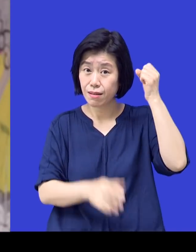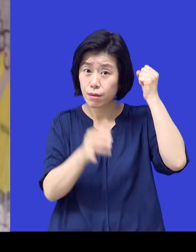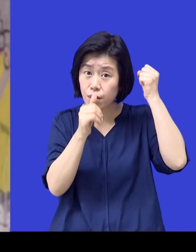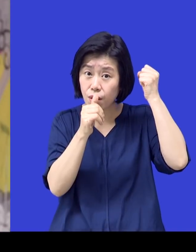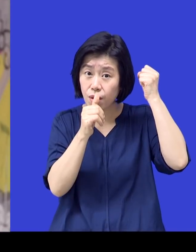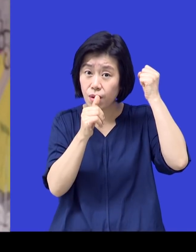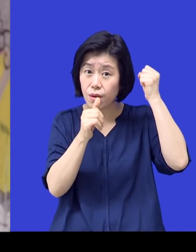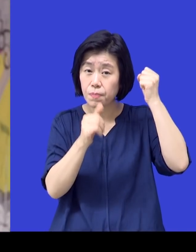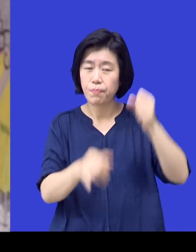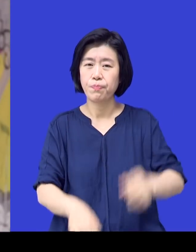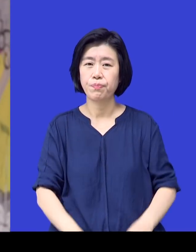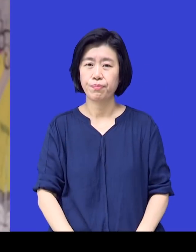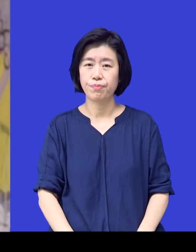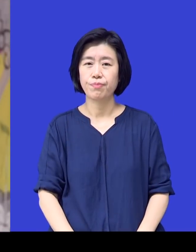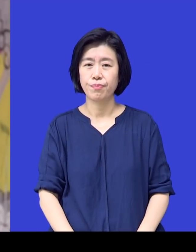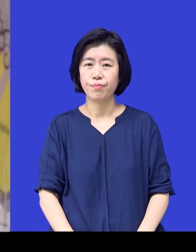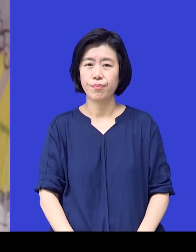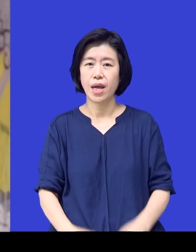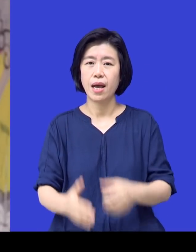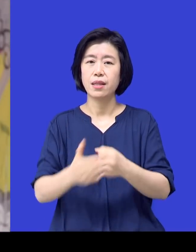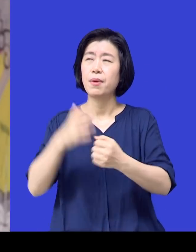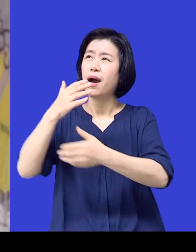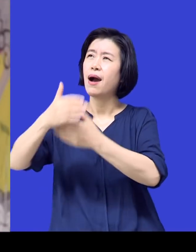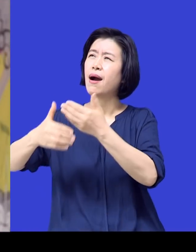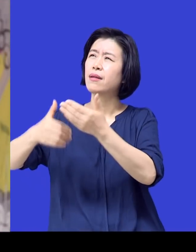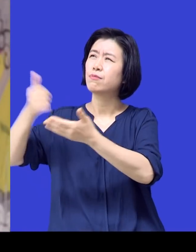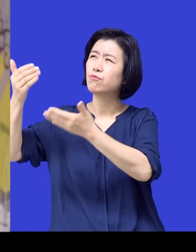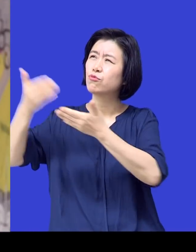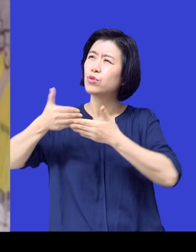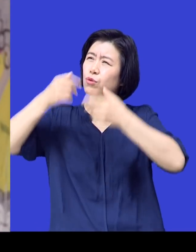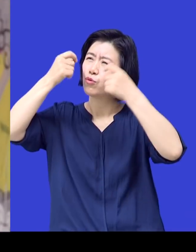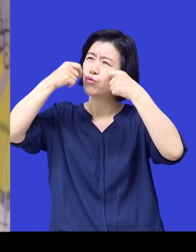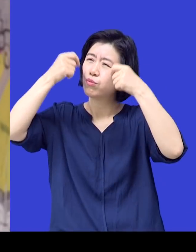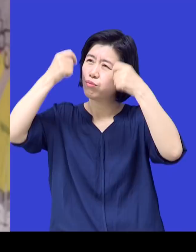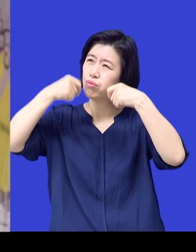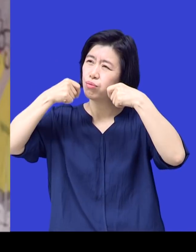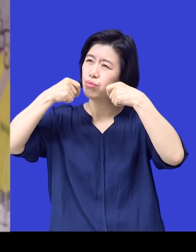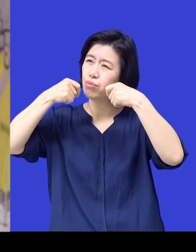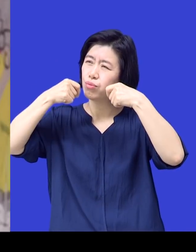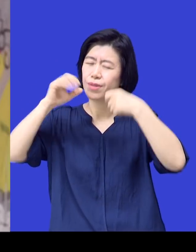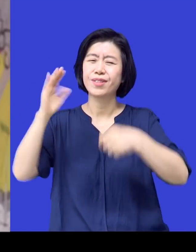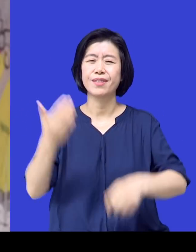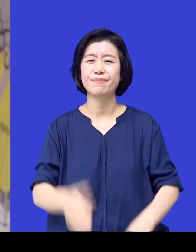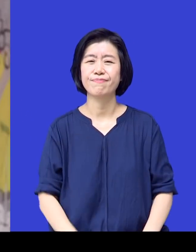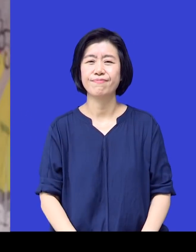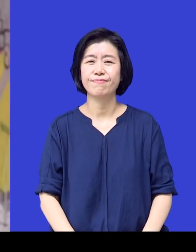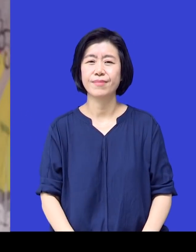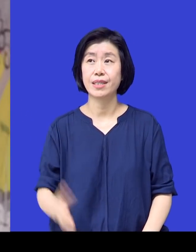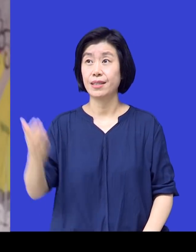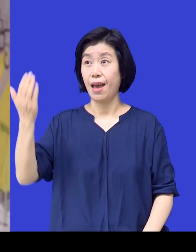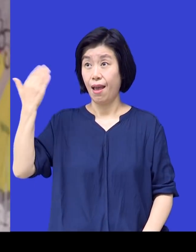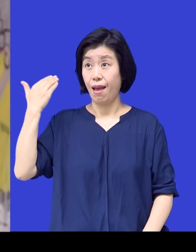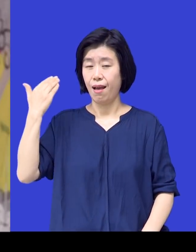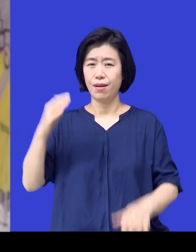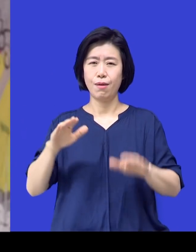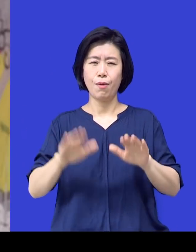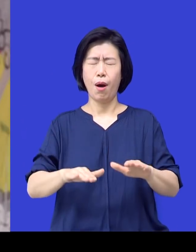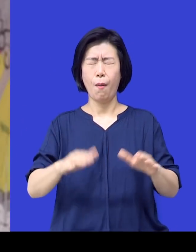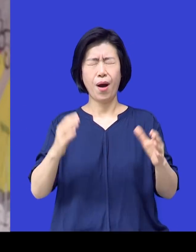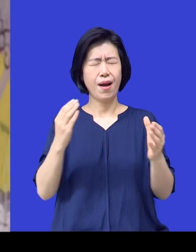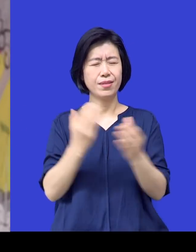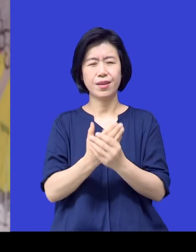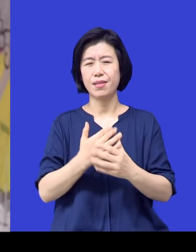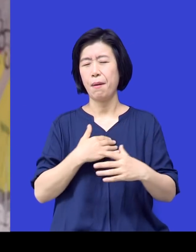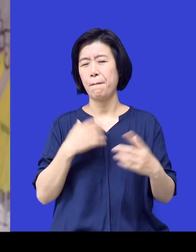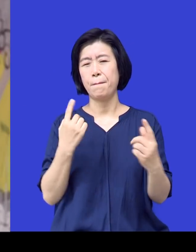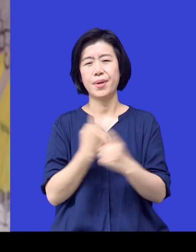그래서 하나님의 눈물을 배우게 됐어요. 그래서 오히려 저는 이제는 반대가 됐어요. 이 아이들을 생각하면